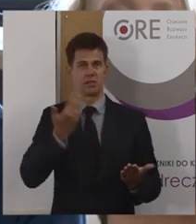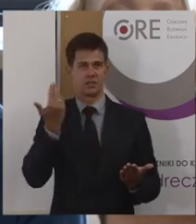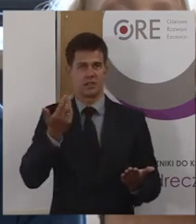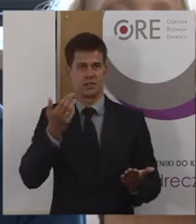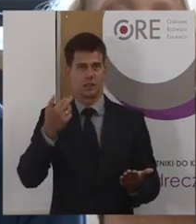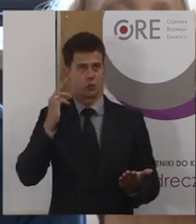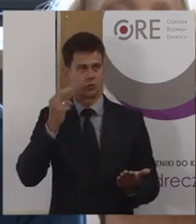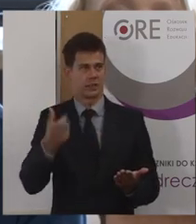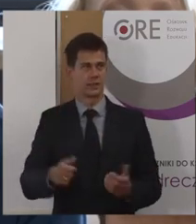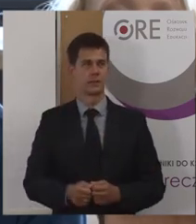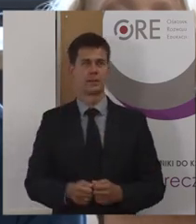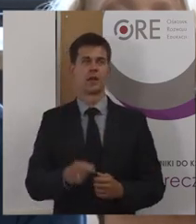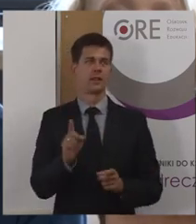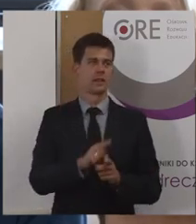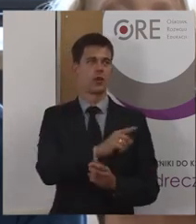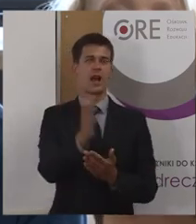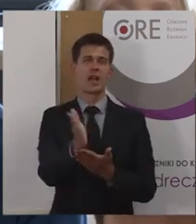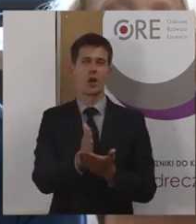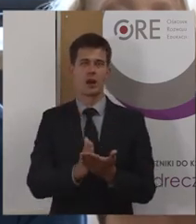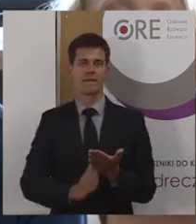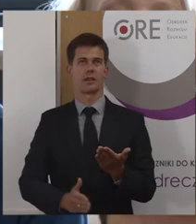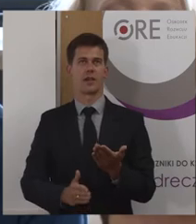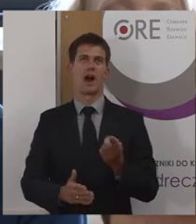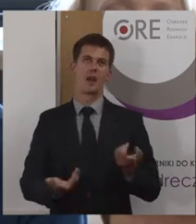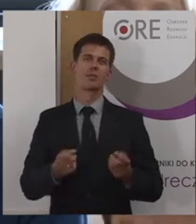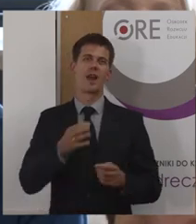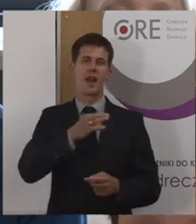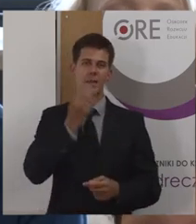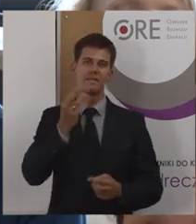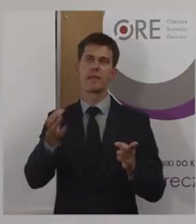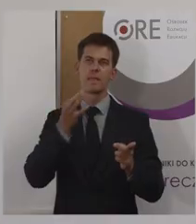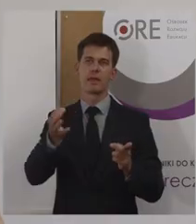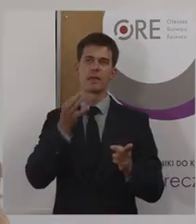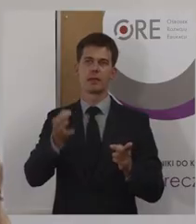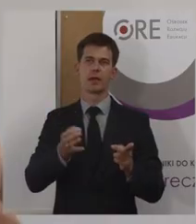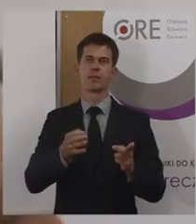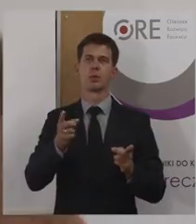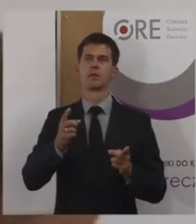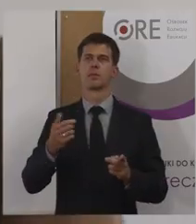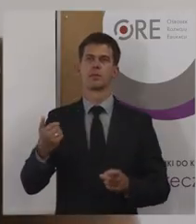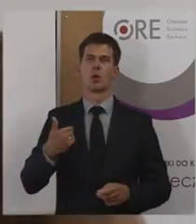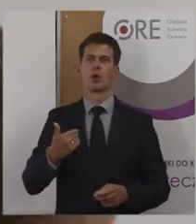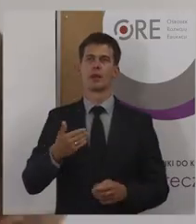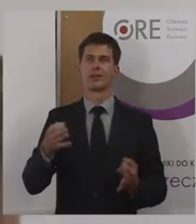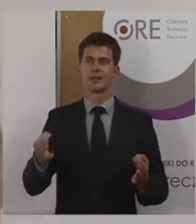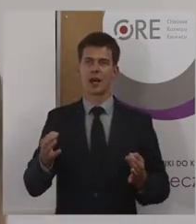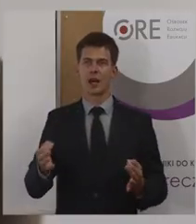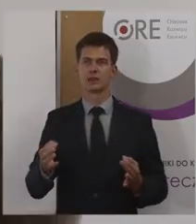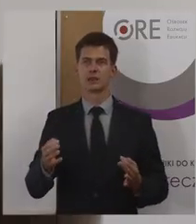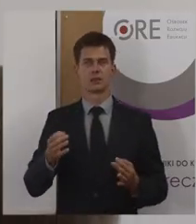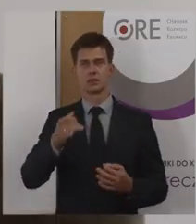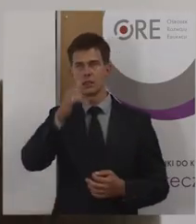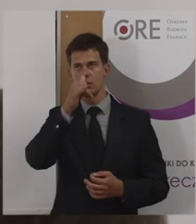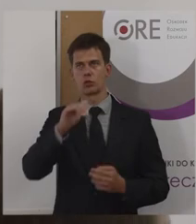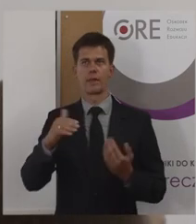podstawie, matematyka, to jest absolutna konieczność. Specyfikacja platformy na chwilę obecną nie jest dostępna,